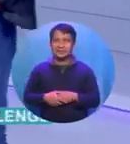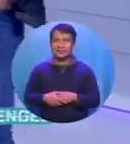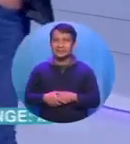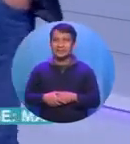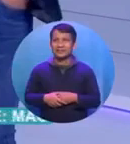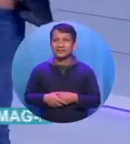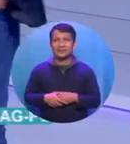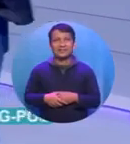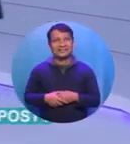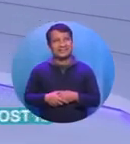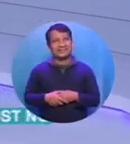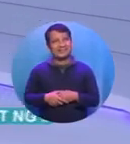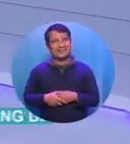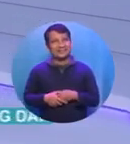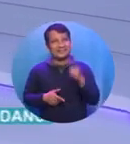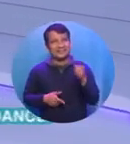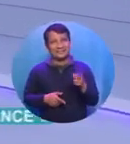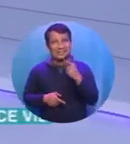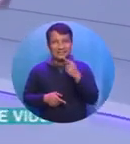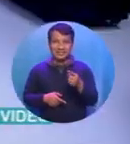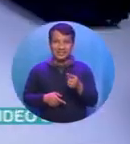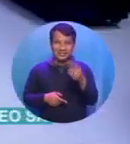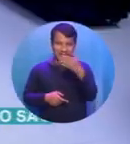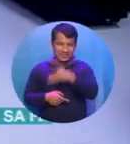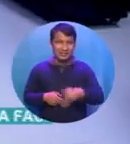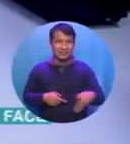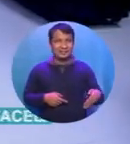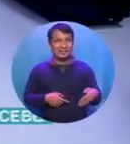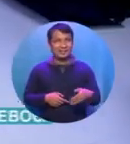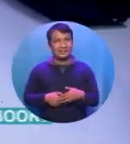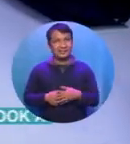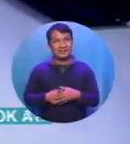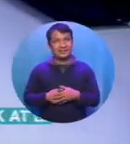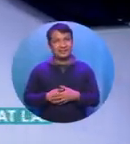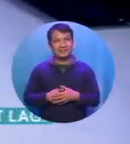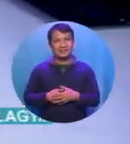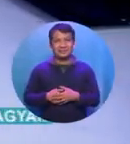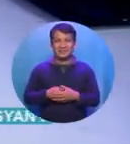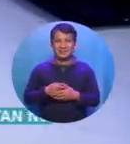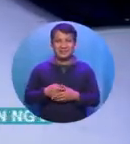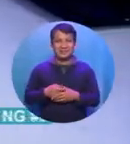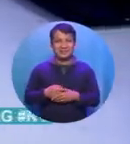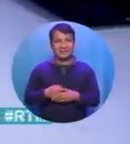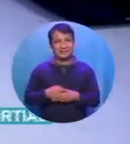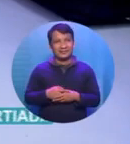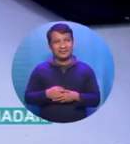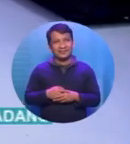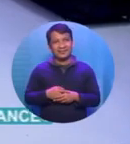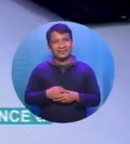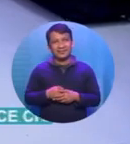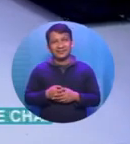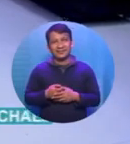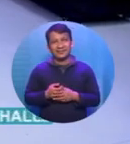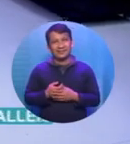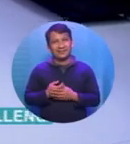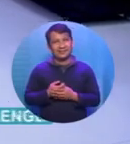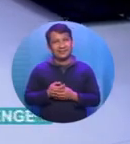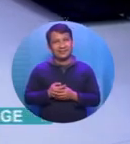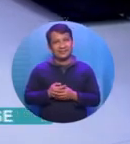Binata, sir. Okay, tinanong kayo sa si Tintin kasi, sir, habang sumasayo kayo, nakaganon si Tintin. Yeah, baby! Tinanong yung